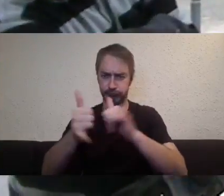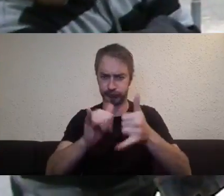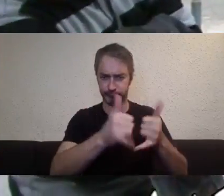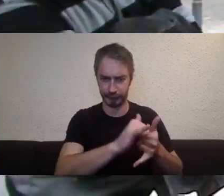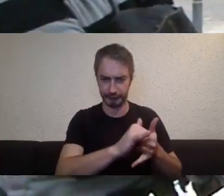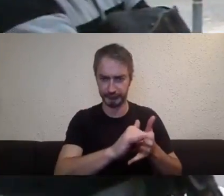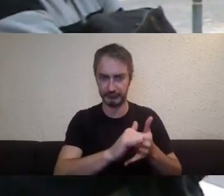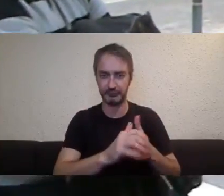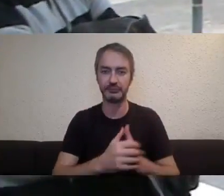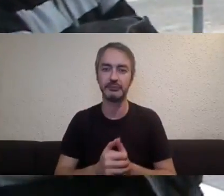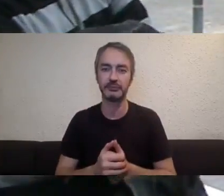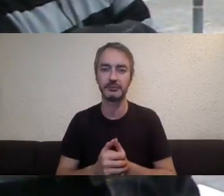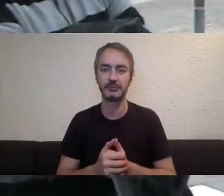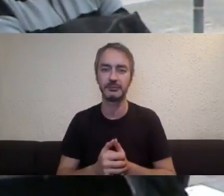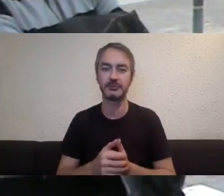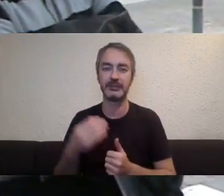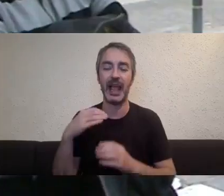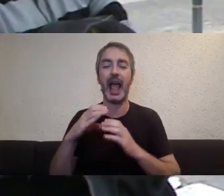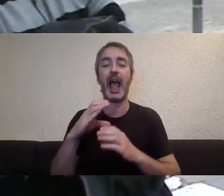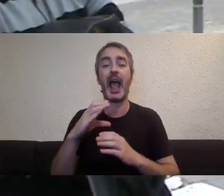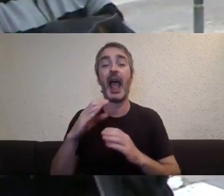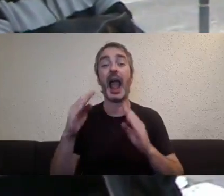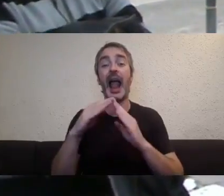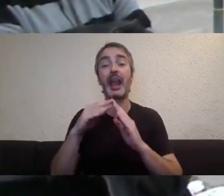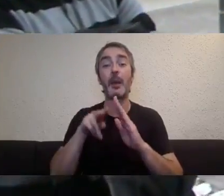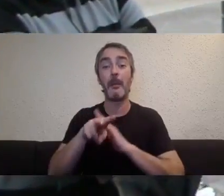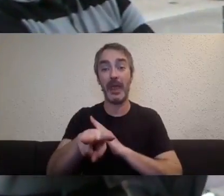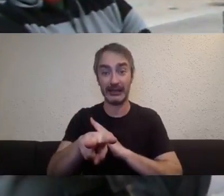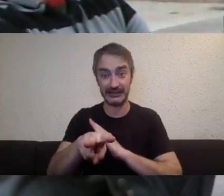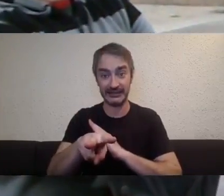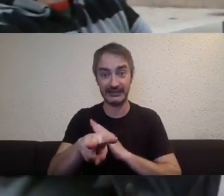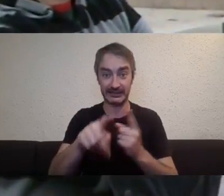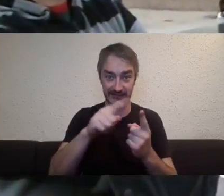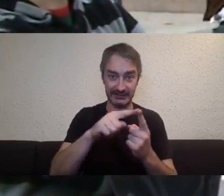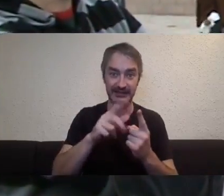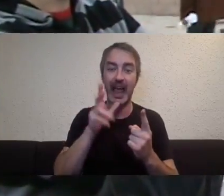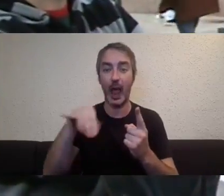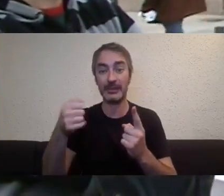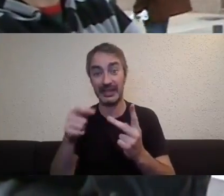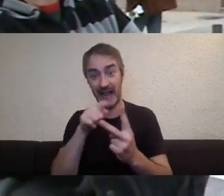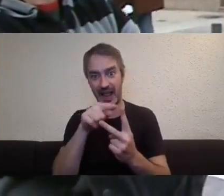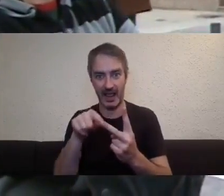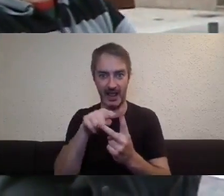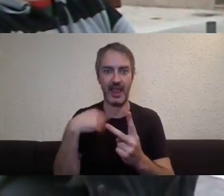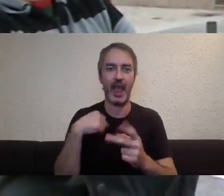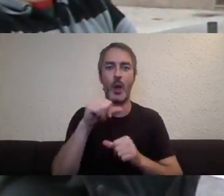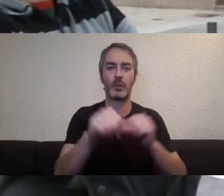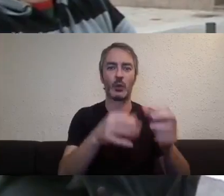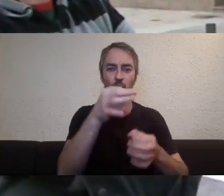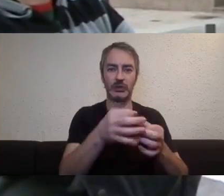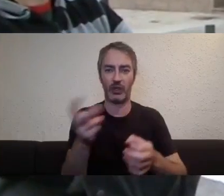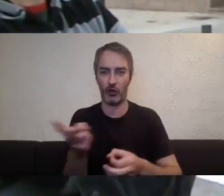contra dels desallotjaments. En aquell moment hi havia oberts els processos tant de Can Vies com de l'AMSA.